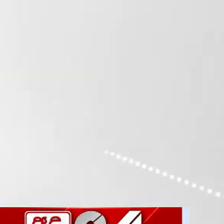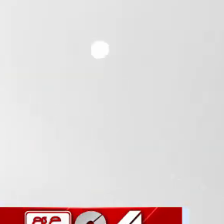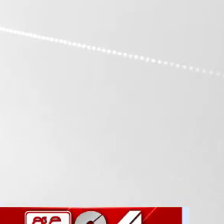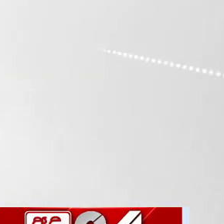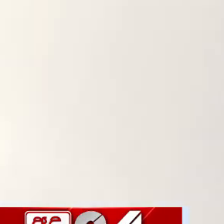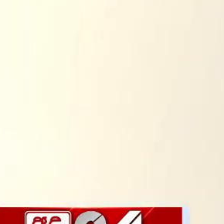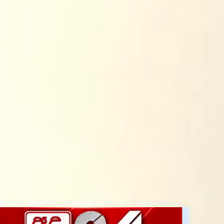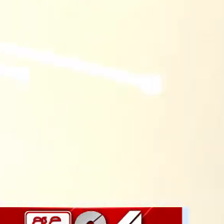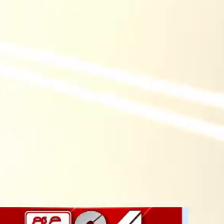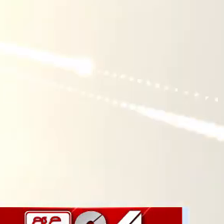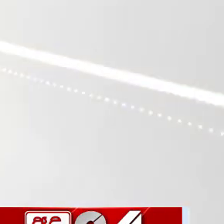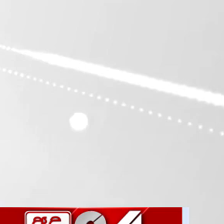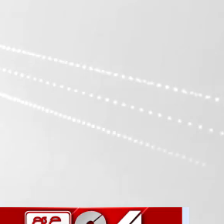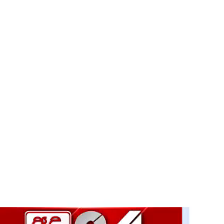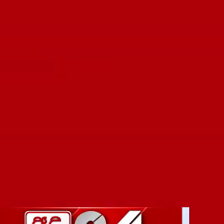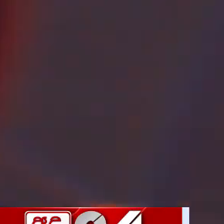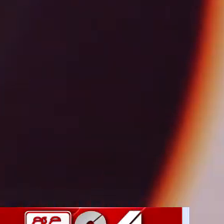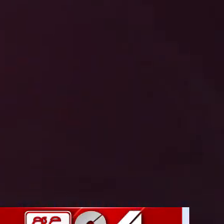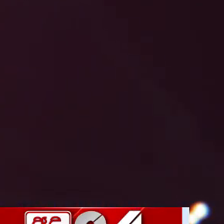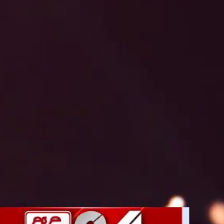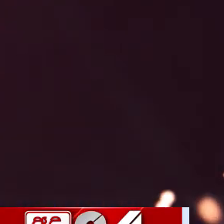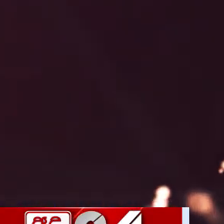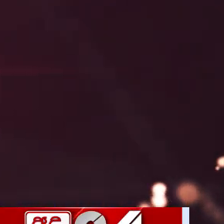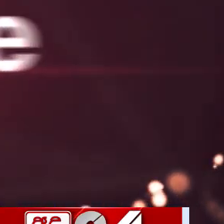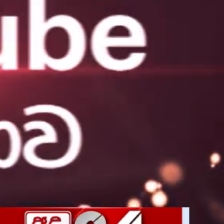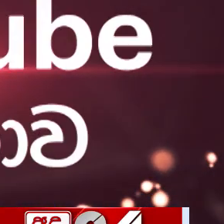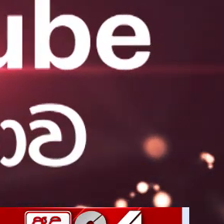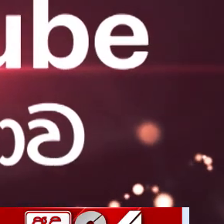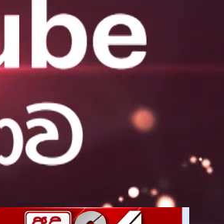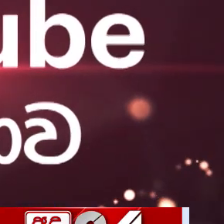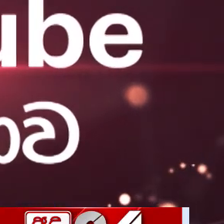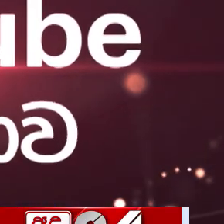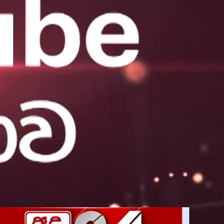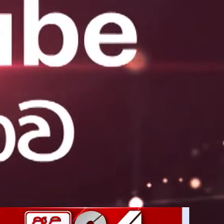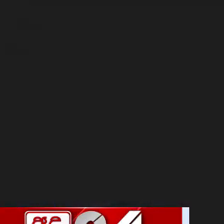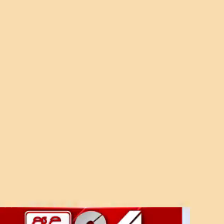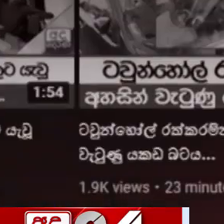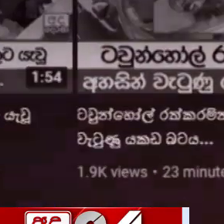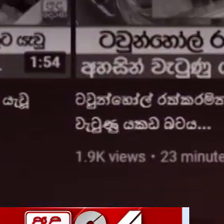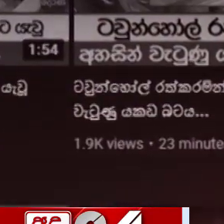එළිය කරන සංවර්ධන ලොතරැයි අද දෙරණ YouTube